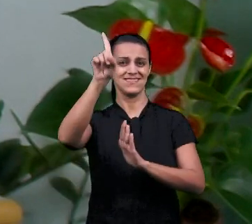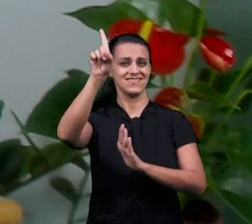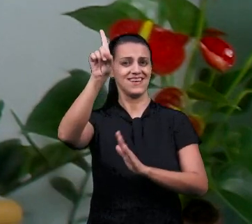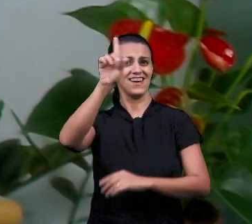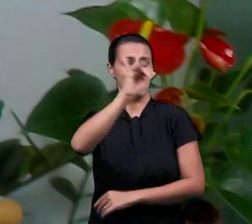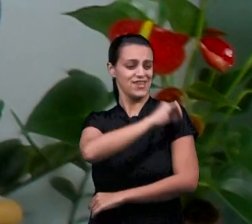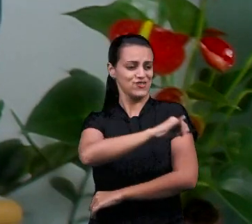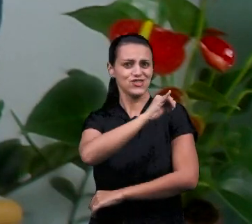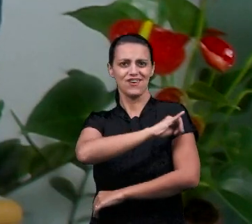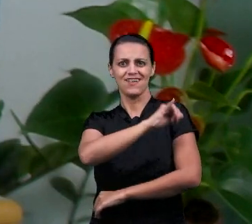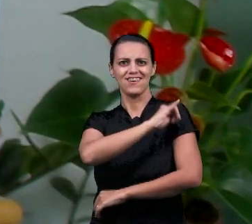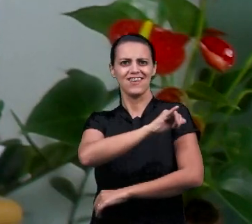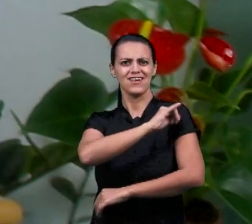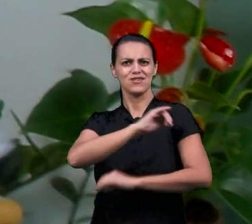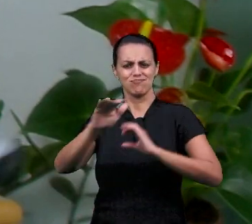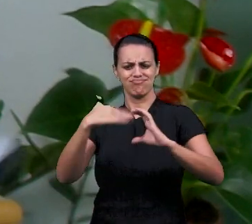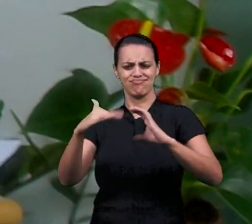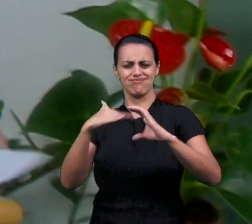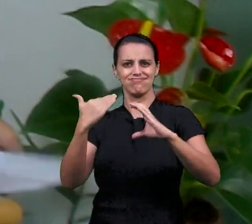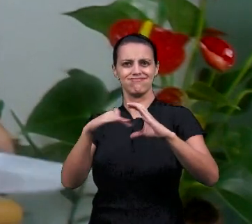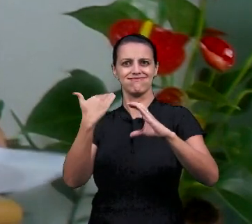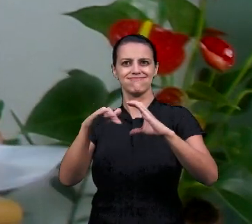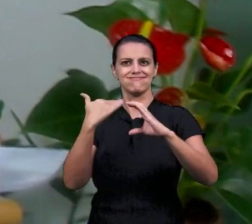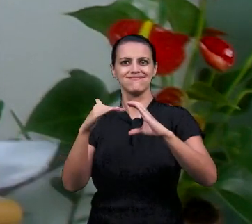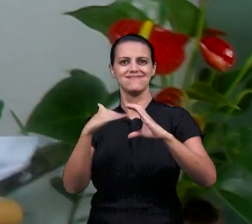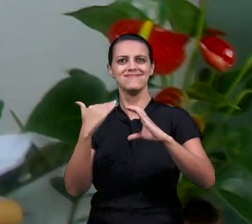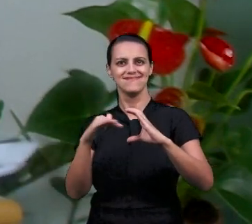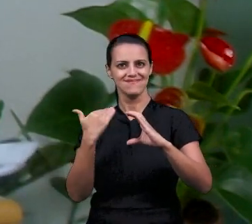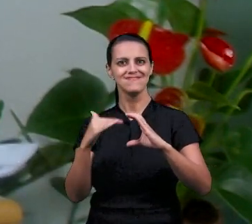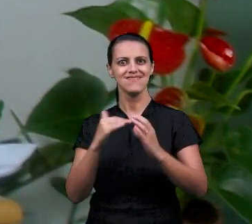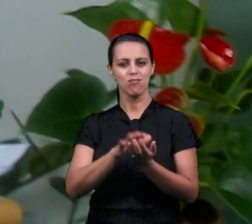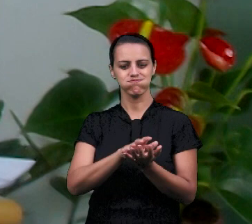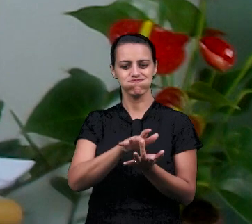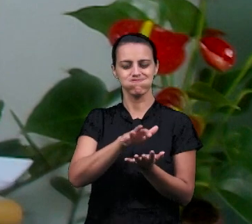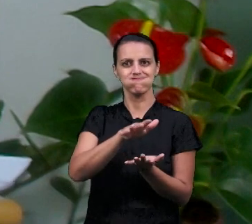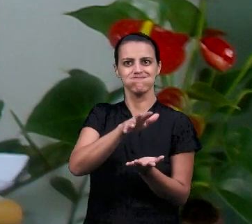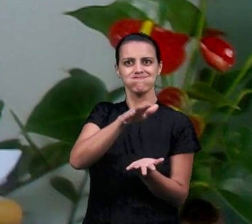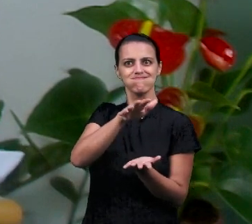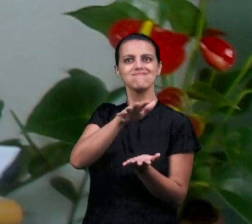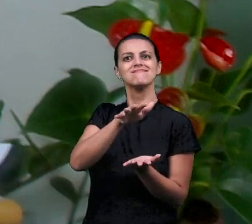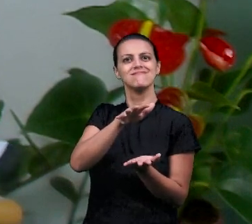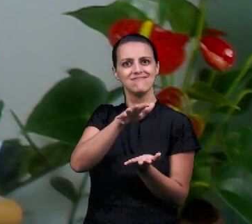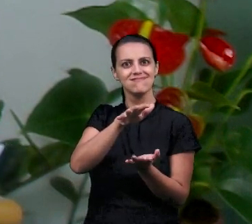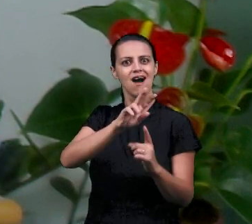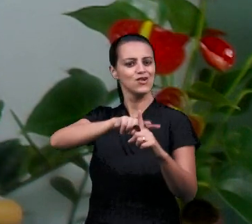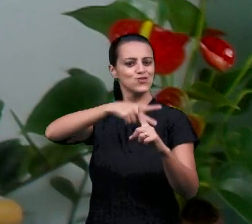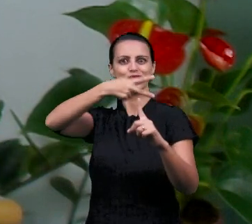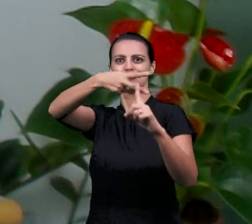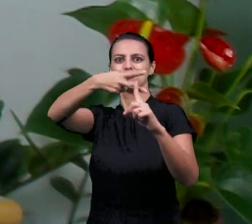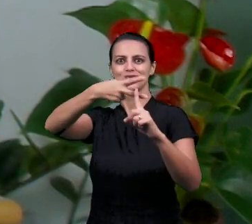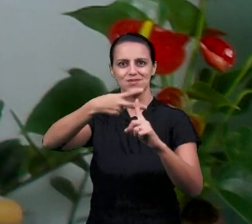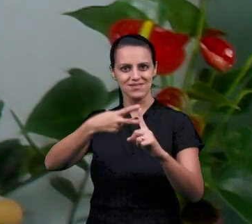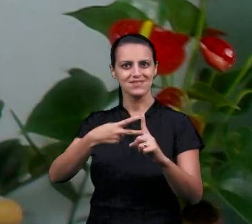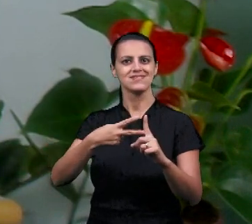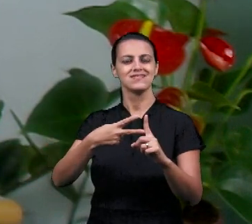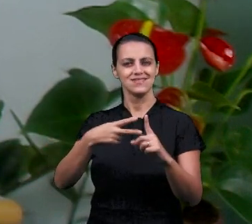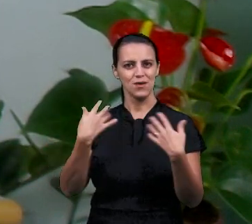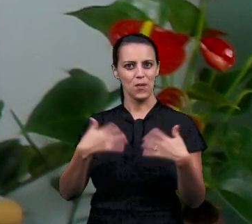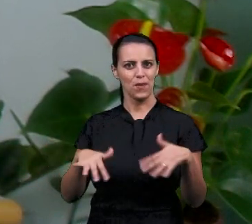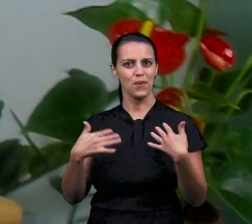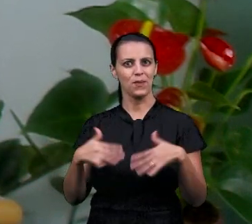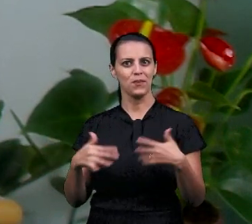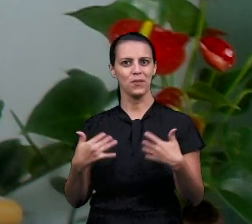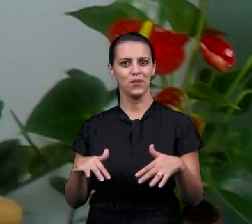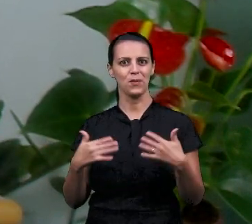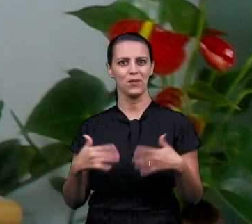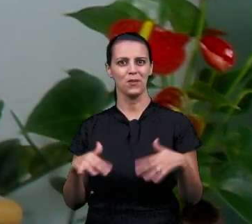Janeiro. Donc, il y a eu un record, il a augmenté presque le double. Il est passé vers un